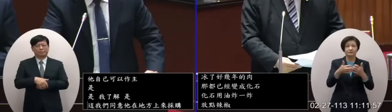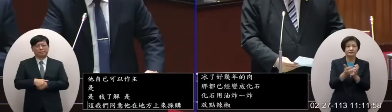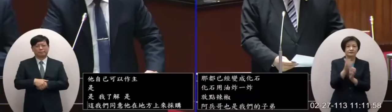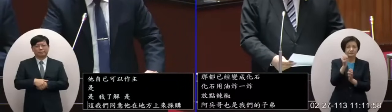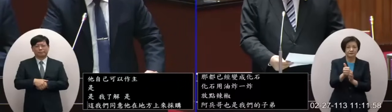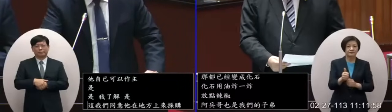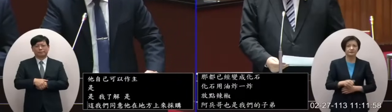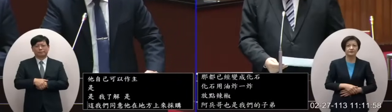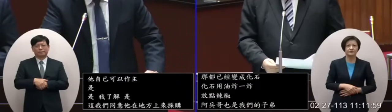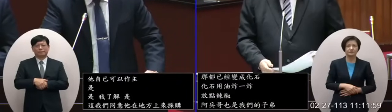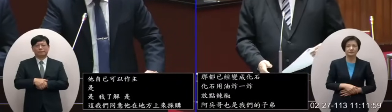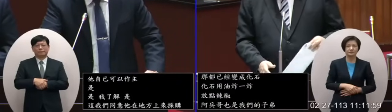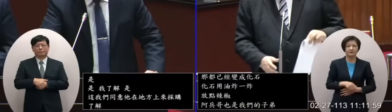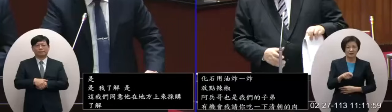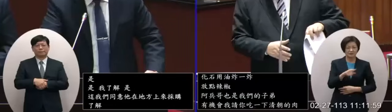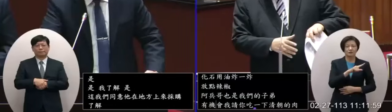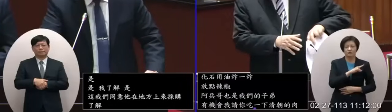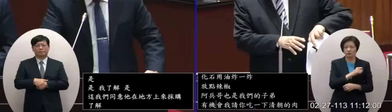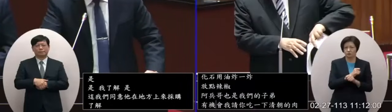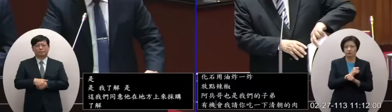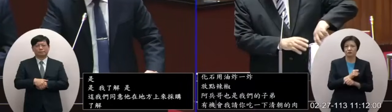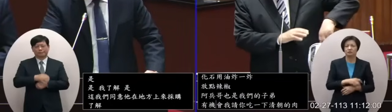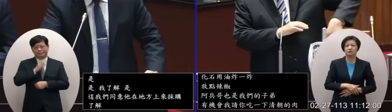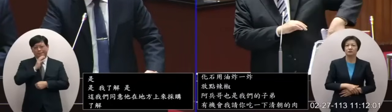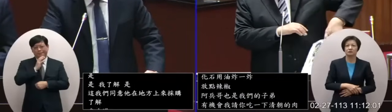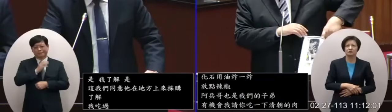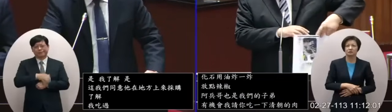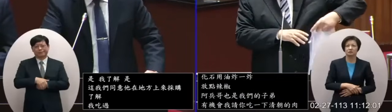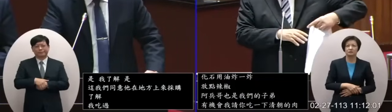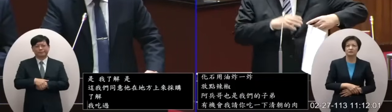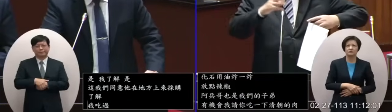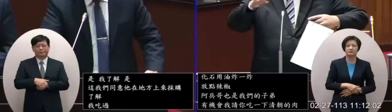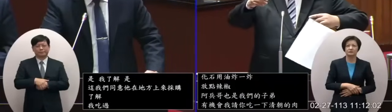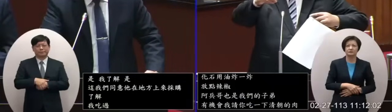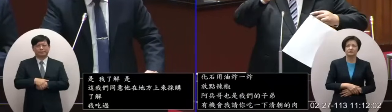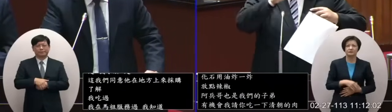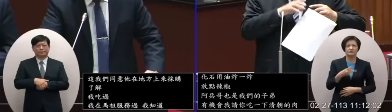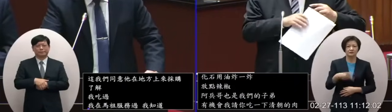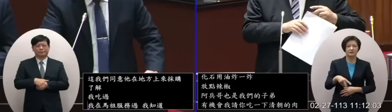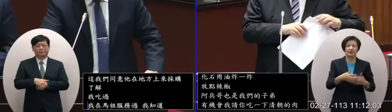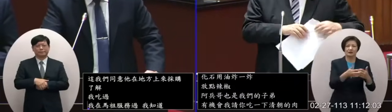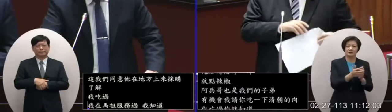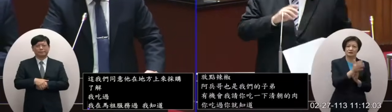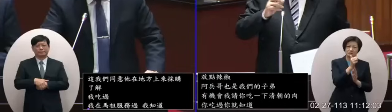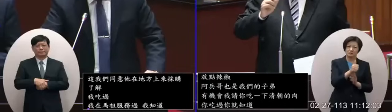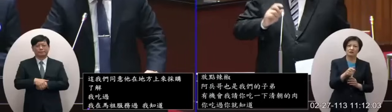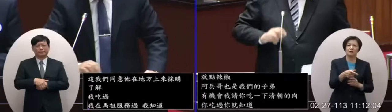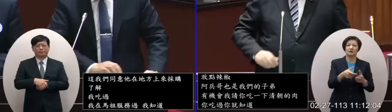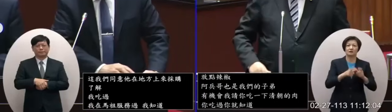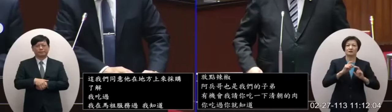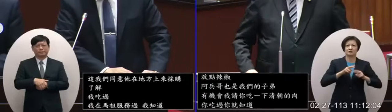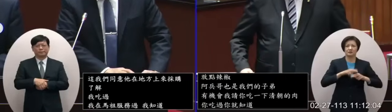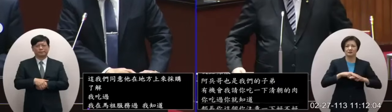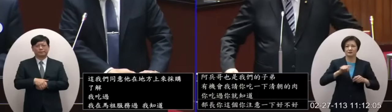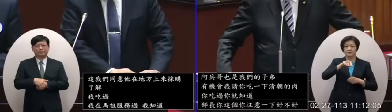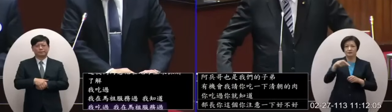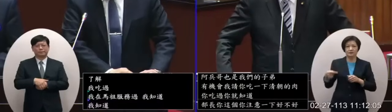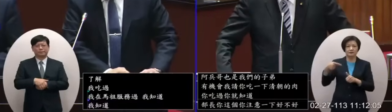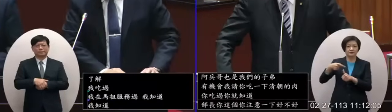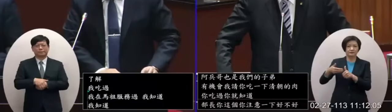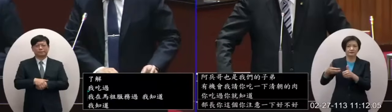个你注意一下好不好？ 是。 好，还最近一次，部长跟主席长请回啊，我们教育部啊。